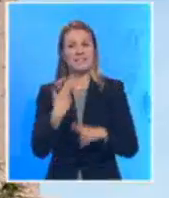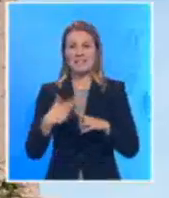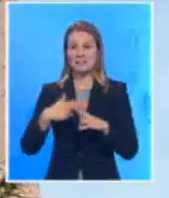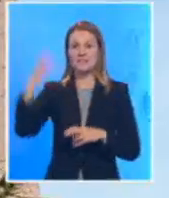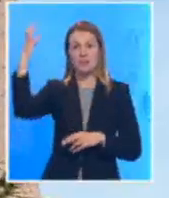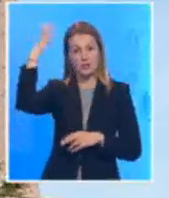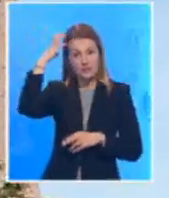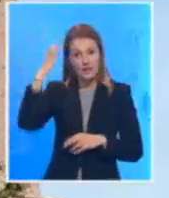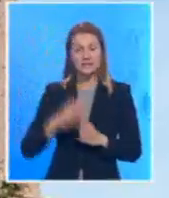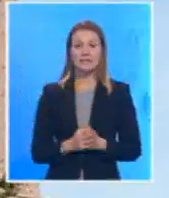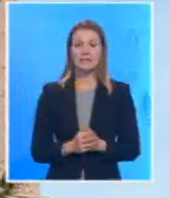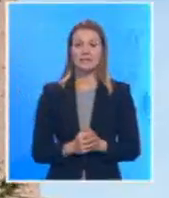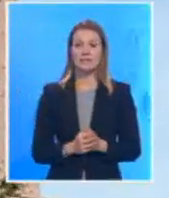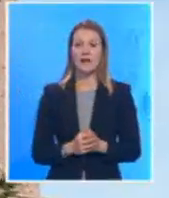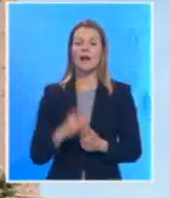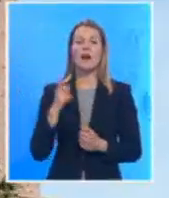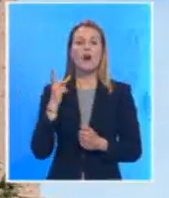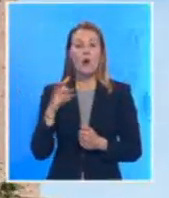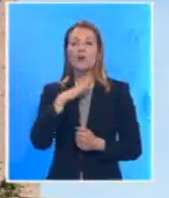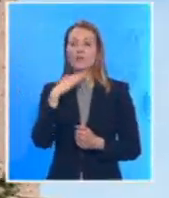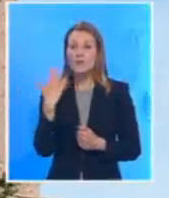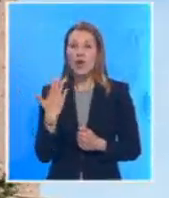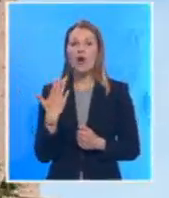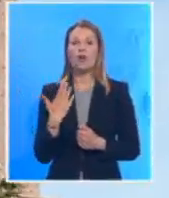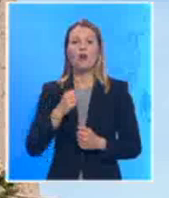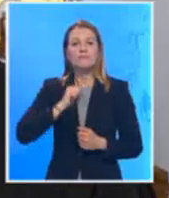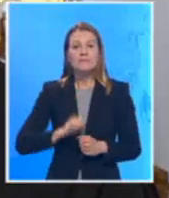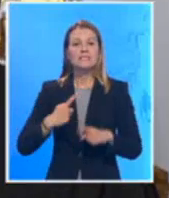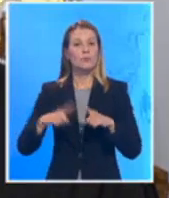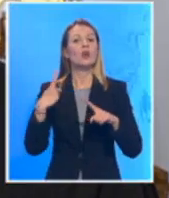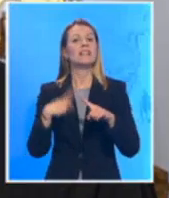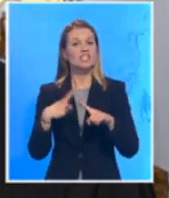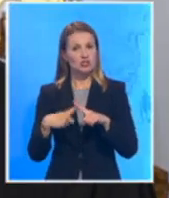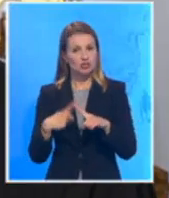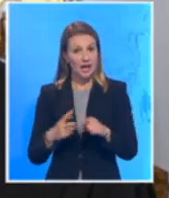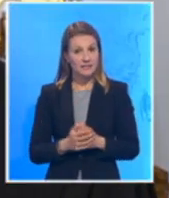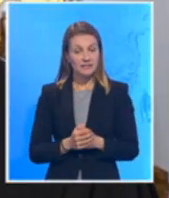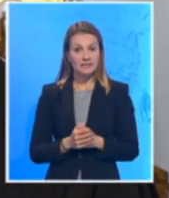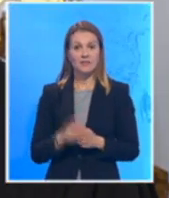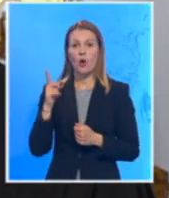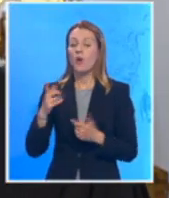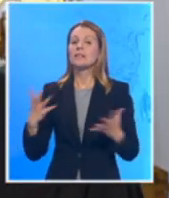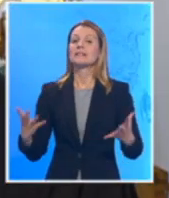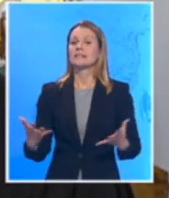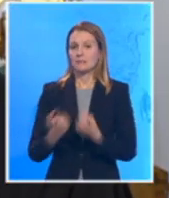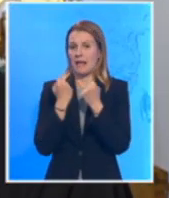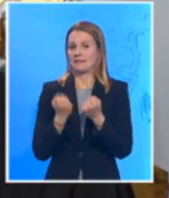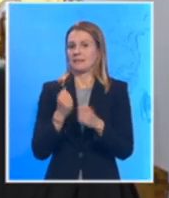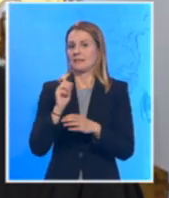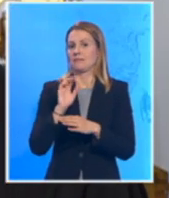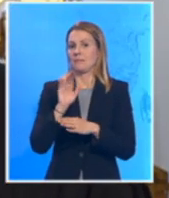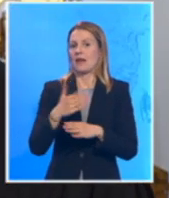postradavši 303. godine, podneo je veliku žrtvu za hrišćanstvo. On spašava svojom verom